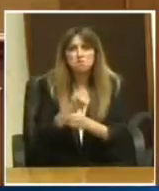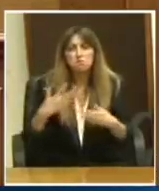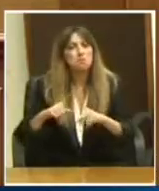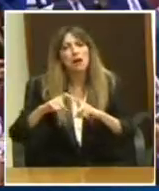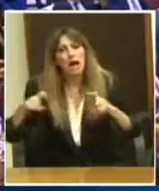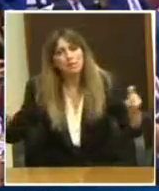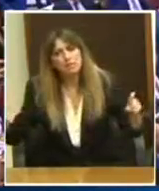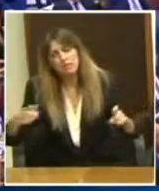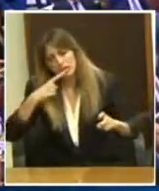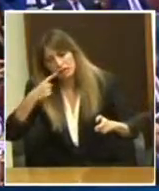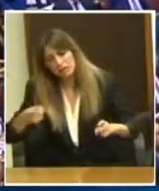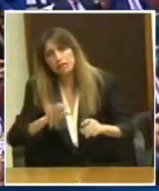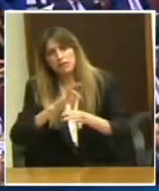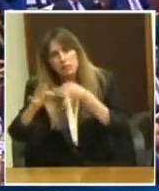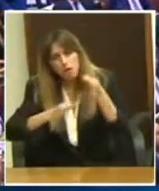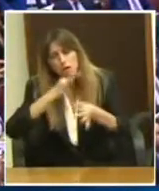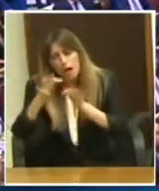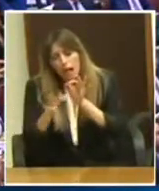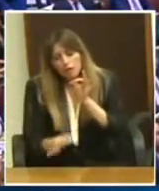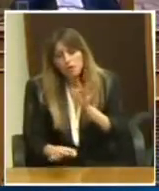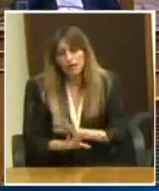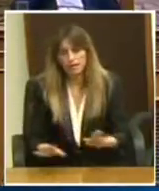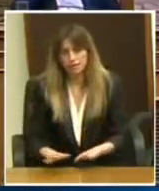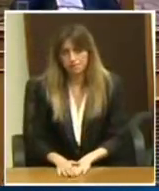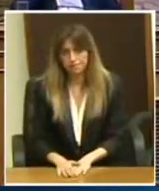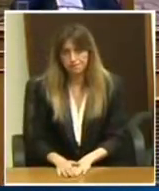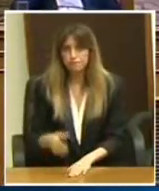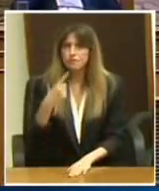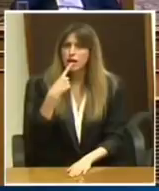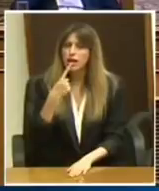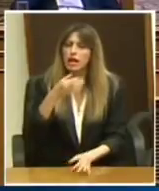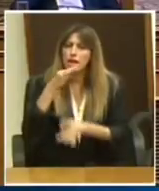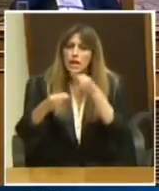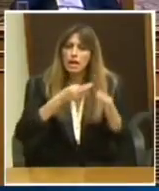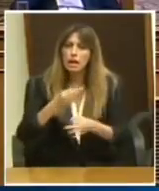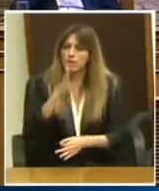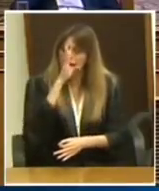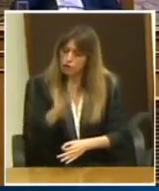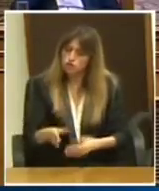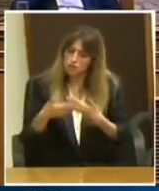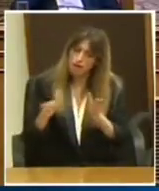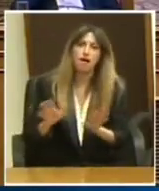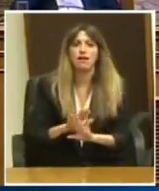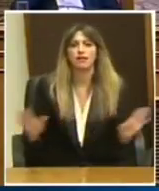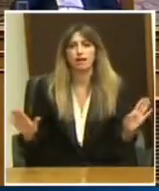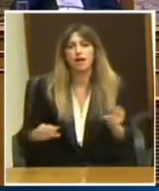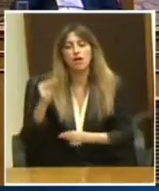Ας μιλήσουμε λοιπόν ανοιχτά. Το πρόβλημά σας δεν είναι ότι η συμφωνία είναι κακή.